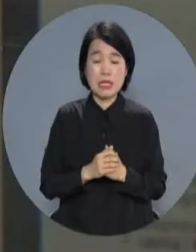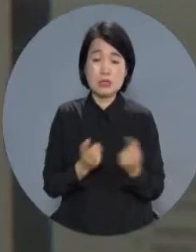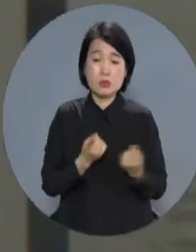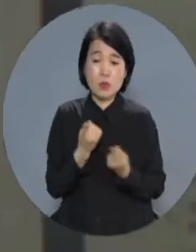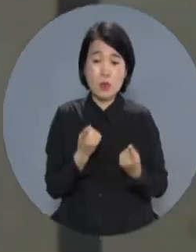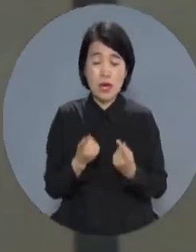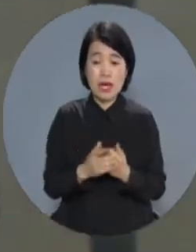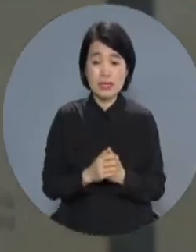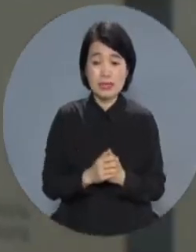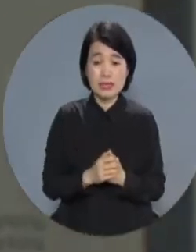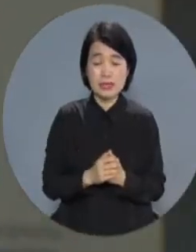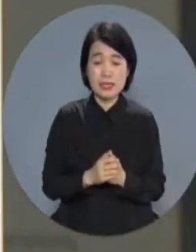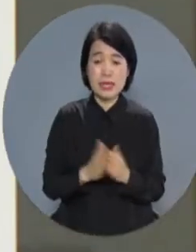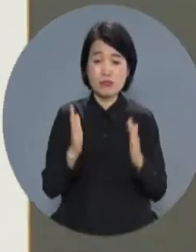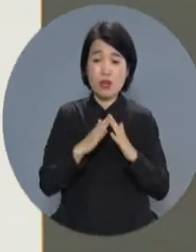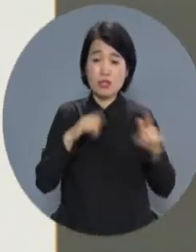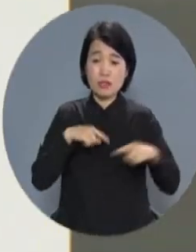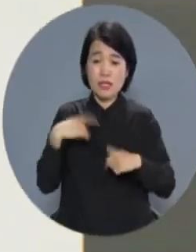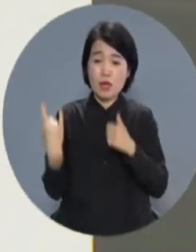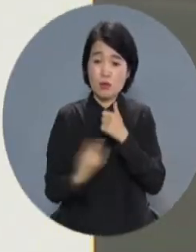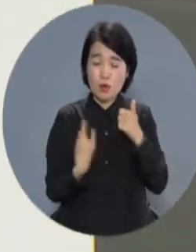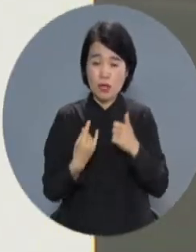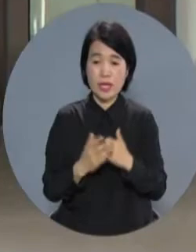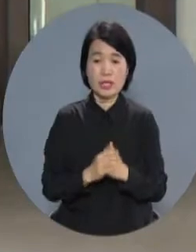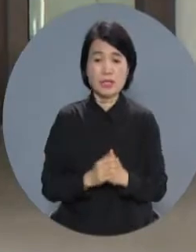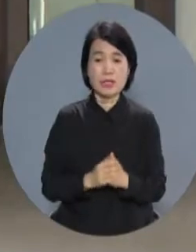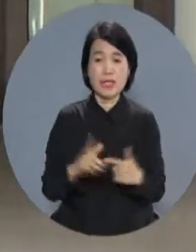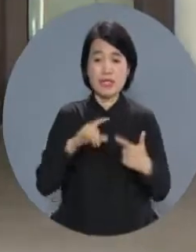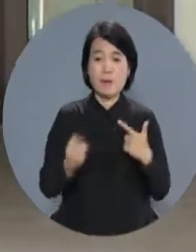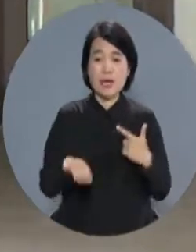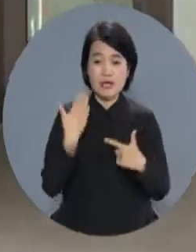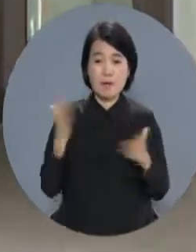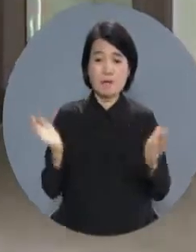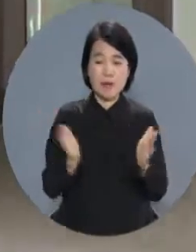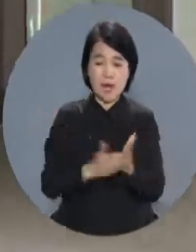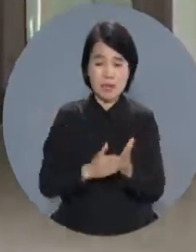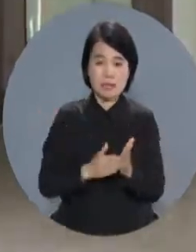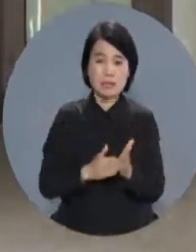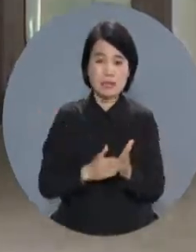조정하는 국토교통부의 주거정책심의위원회는